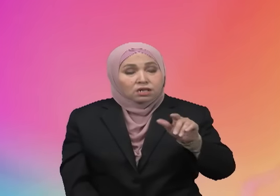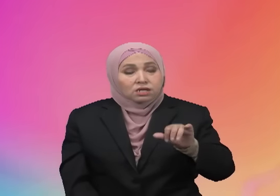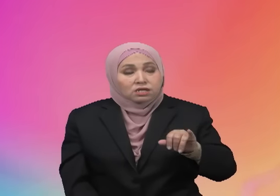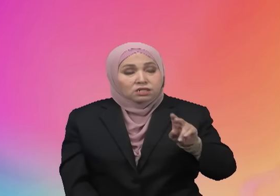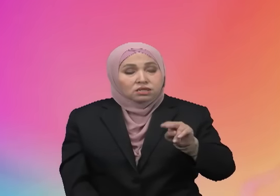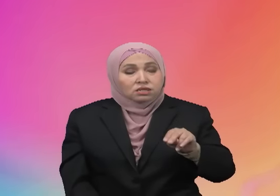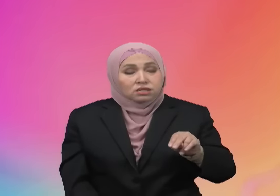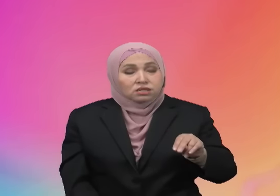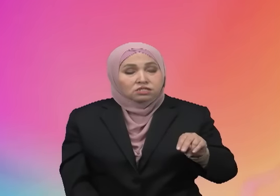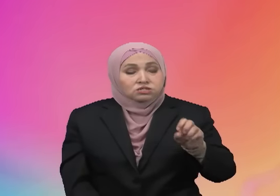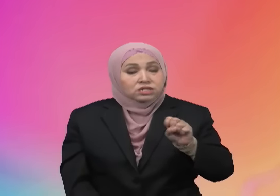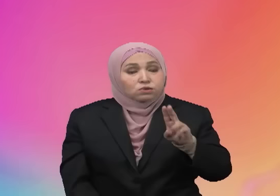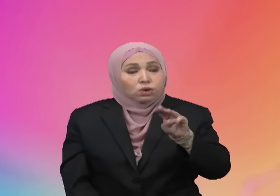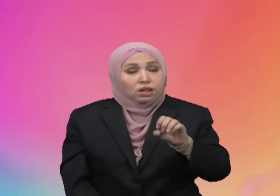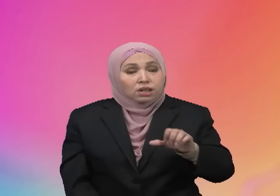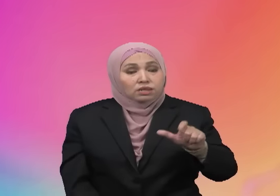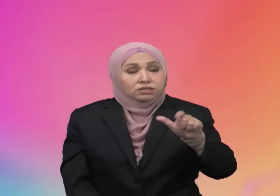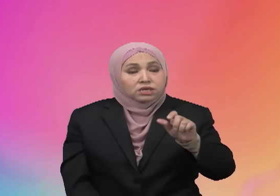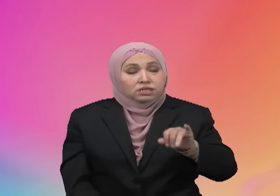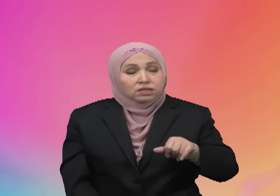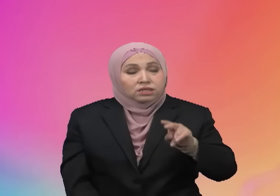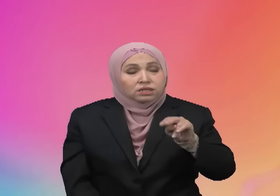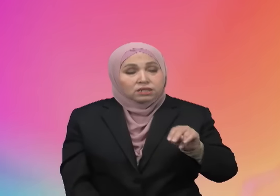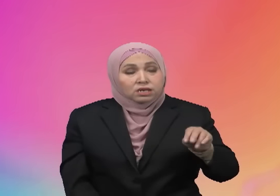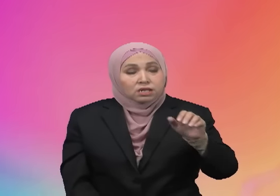syayatinal insi wal jin.